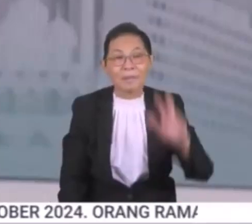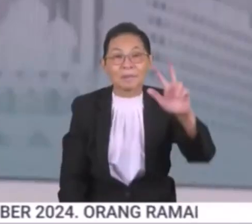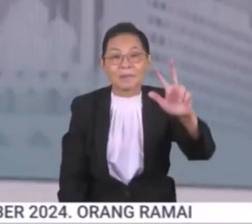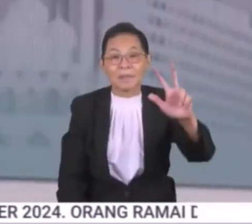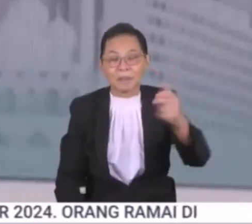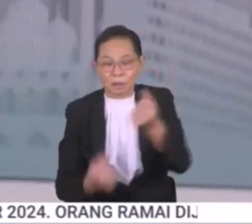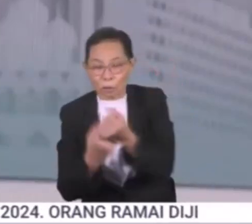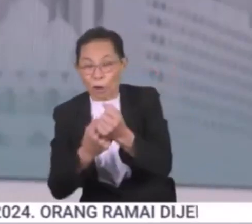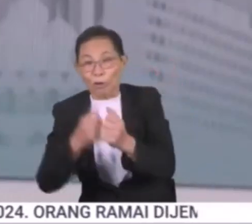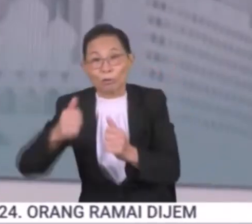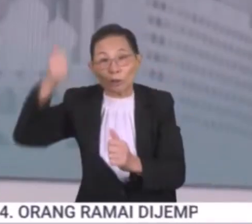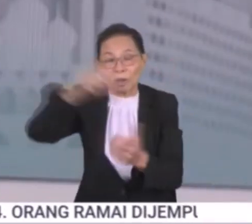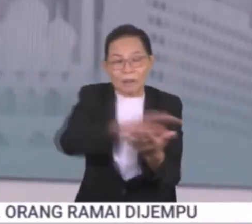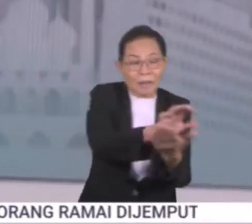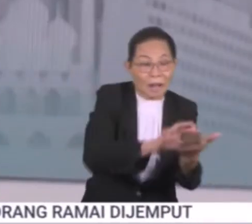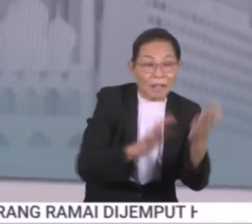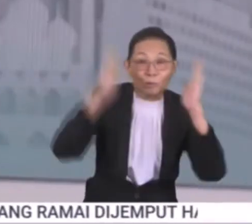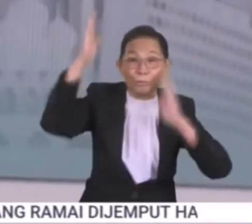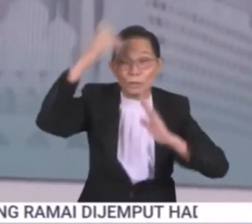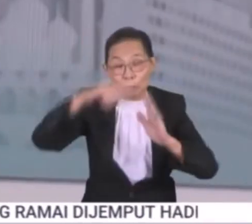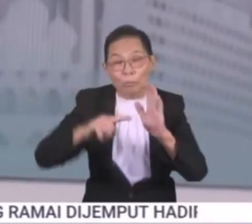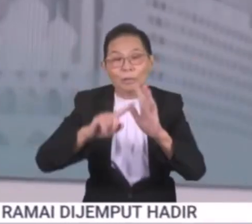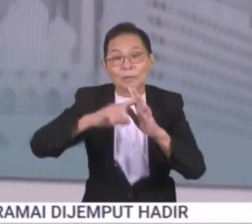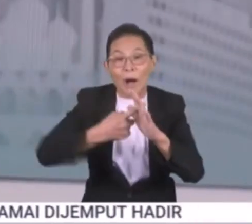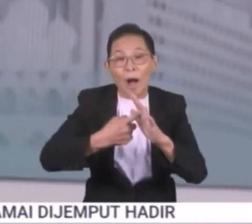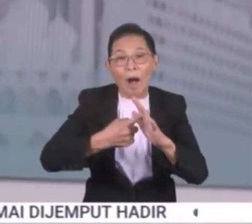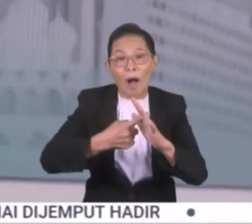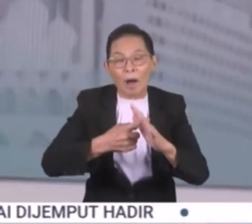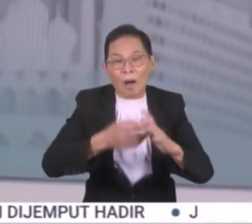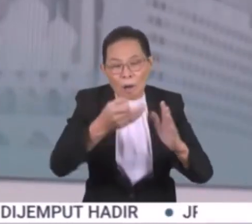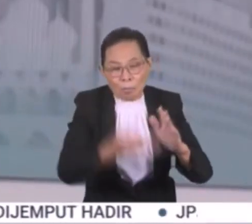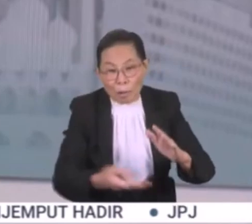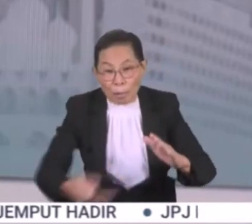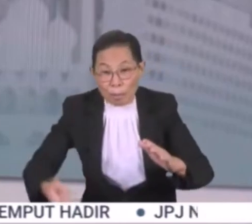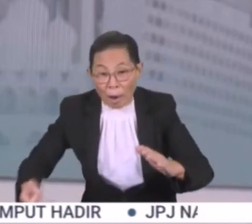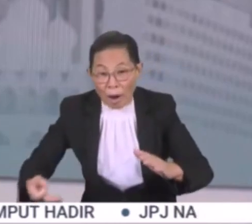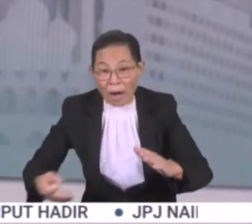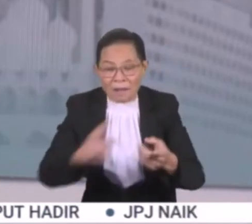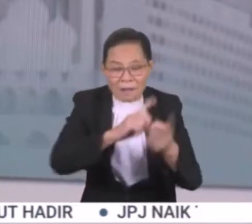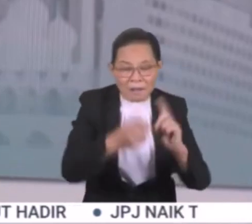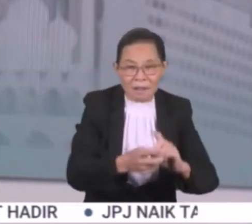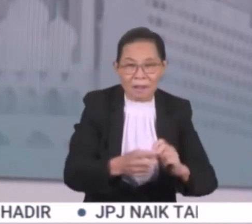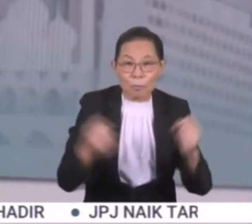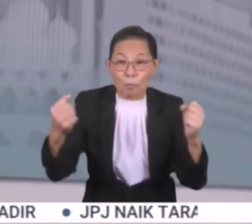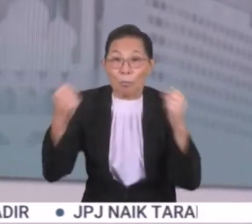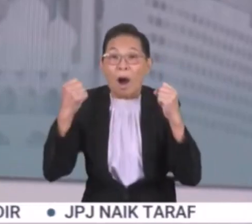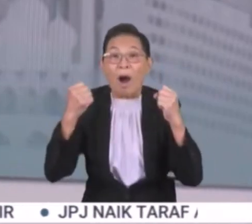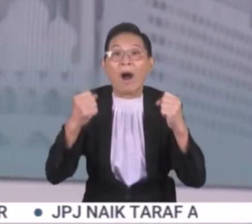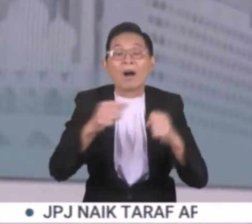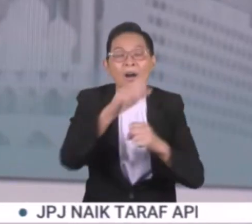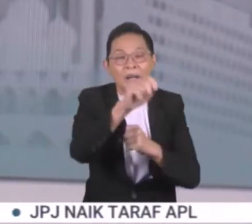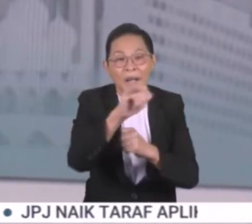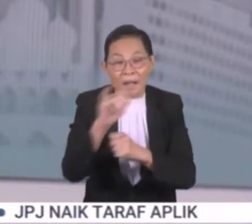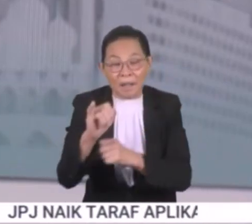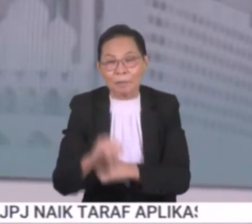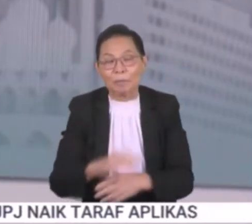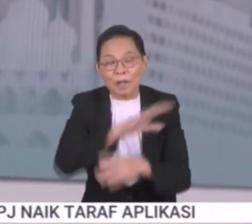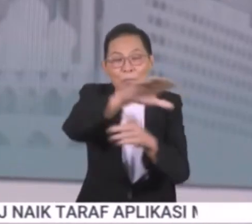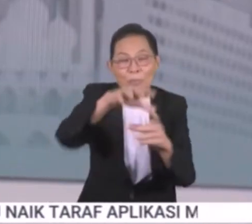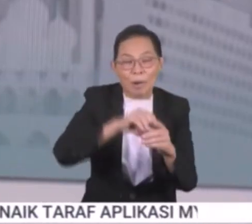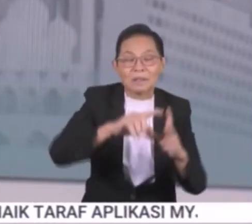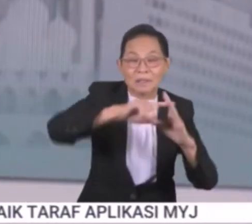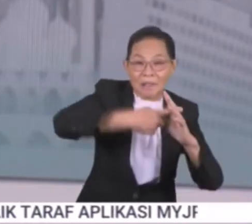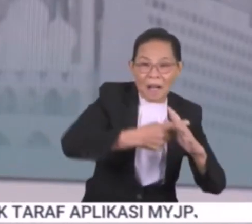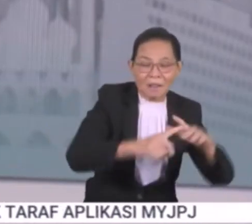Tiga tonggak utama digariskan Malaysia dalam membangunkan prasarana digital yang diperkasakan oleh kecerdasan buatan AI yang